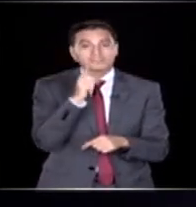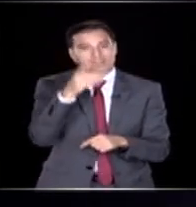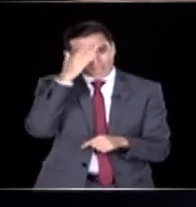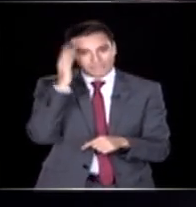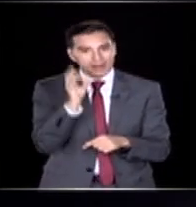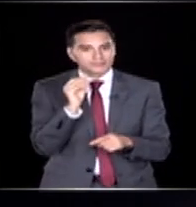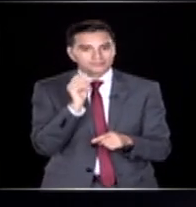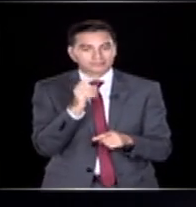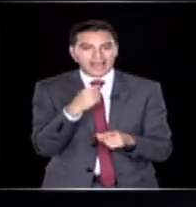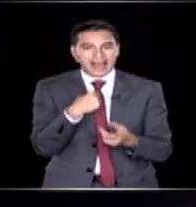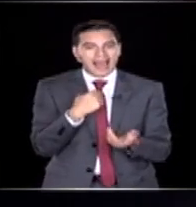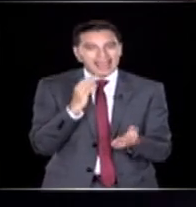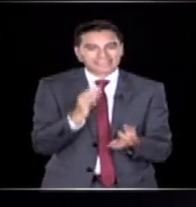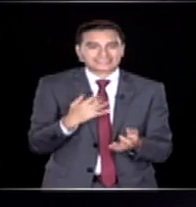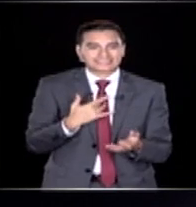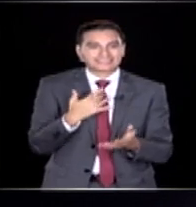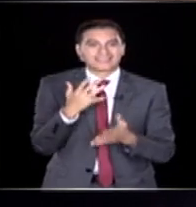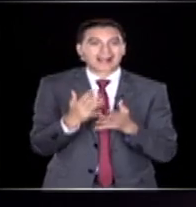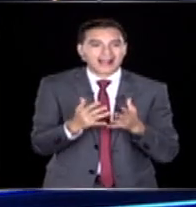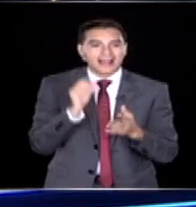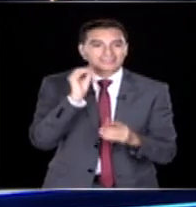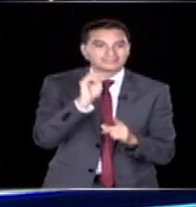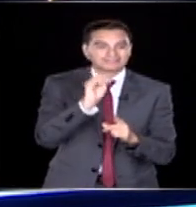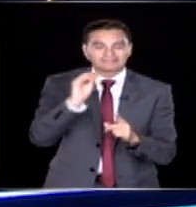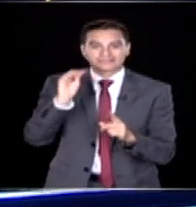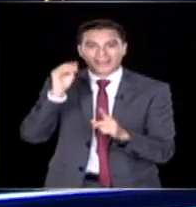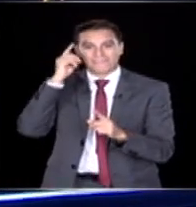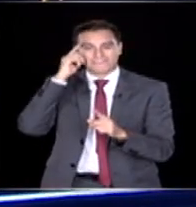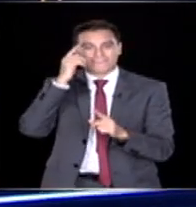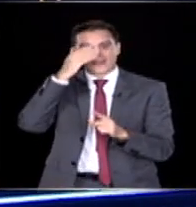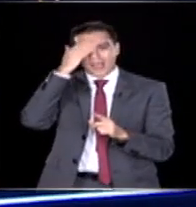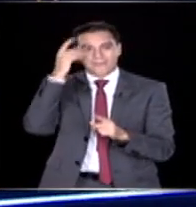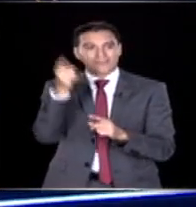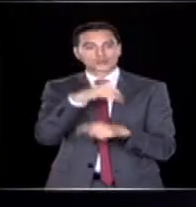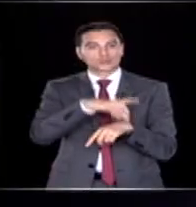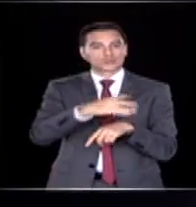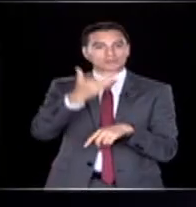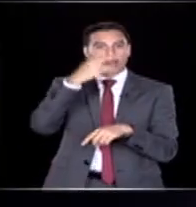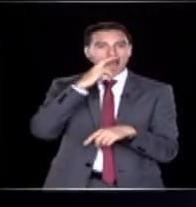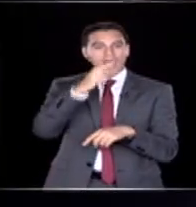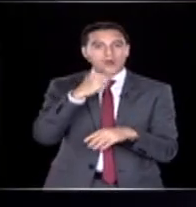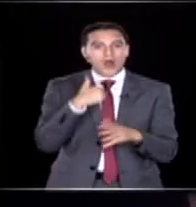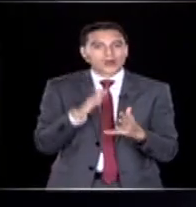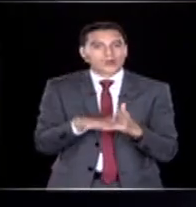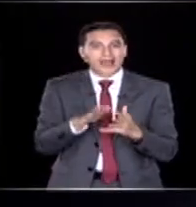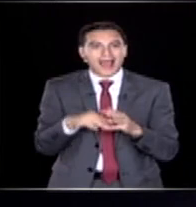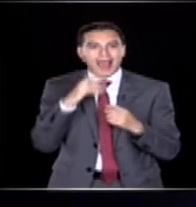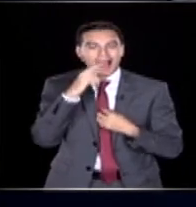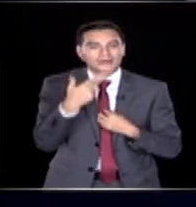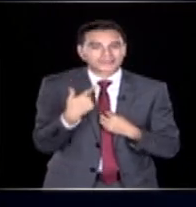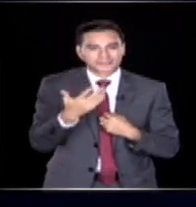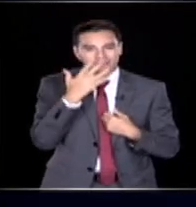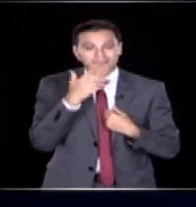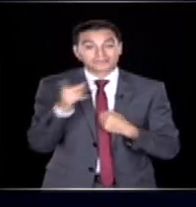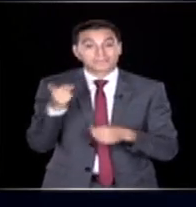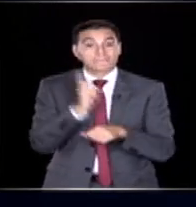ايه، في هيبه ان هو طبعا ضرب ناس على قدر عالي جدا من العلم ومن يعني انت اقل منهم بالتاكيد. عندكم مدير